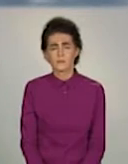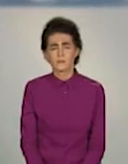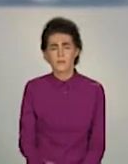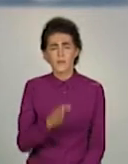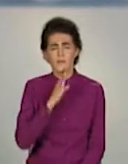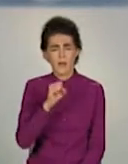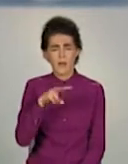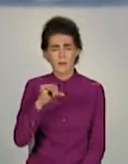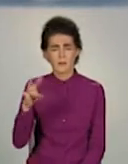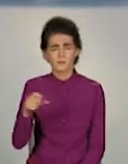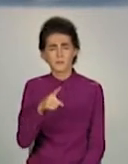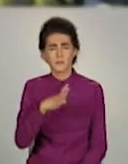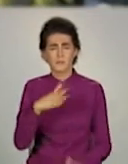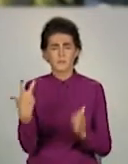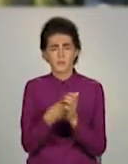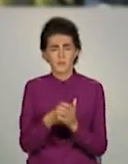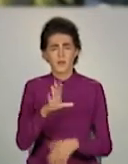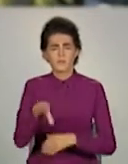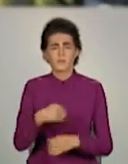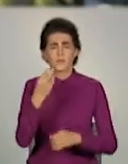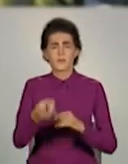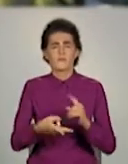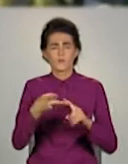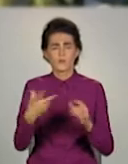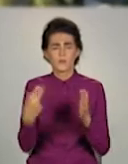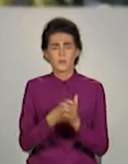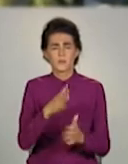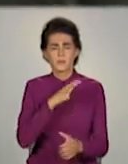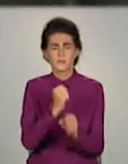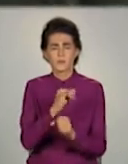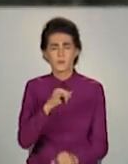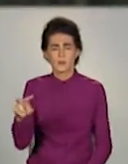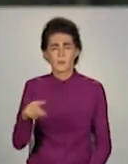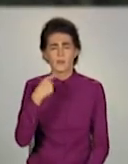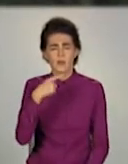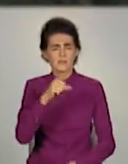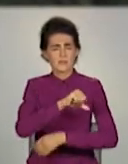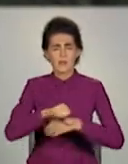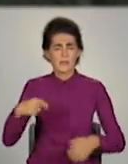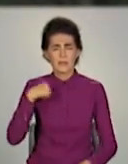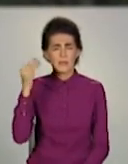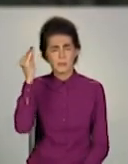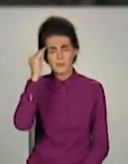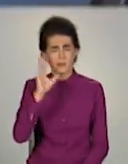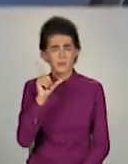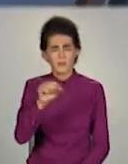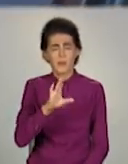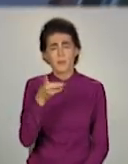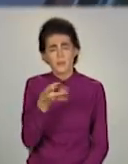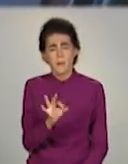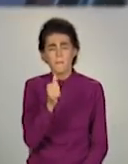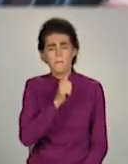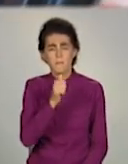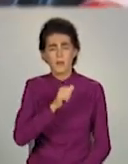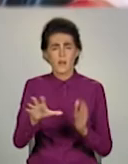Аліна імунізувалася. Друге щеплення американською вакциною зробила у липні. Каже, за кордон не збирається, але з цікавості спробувала